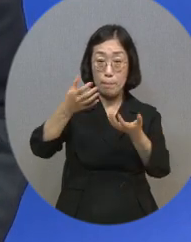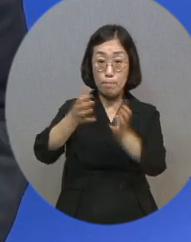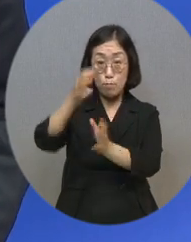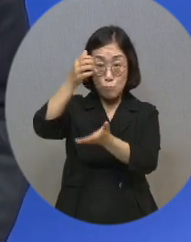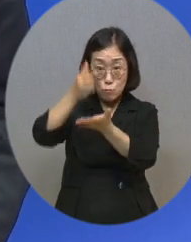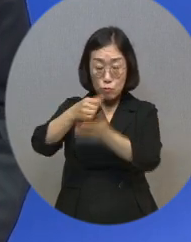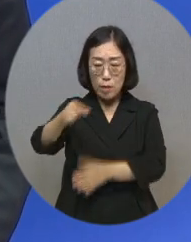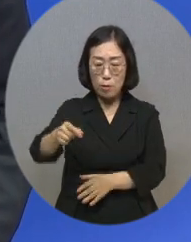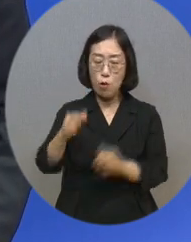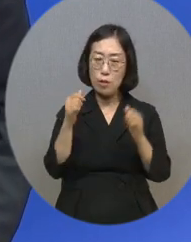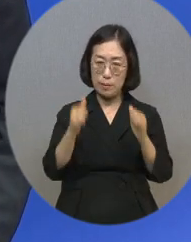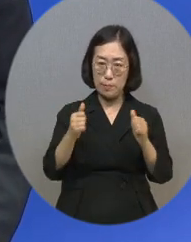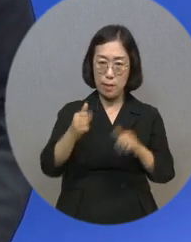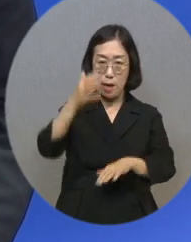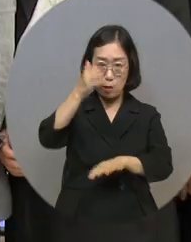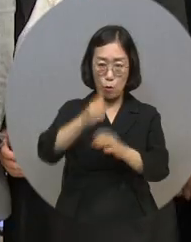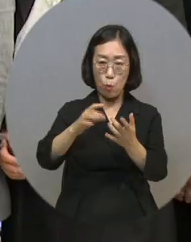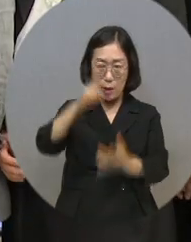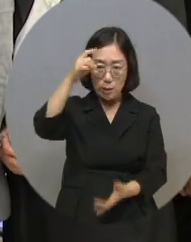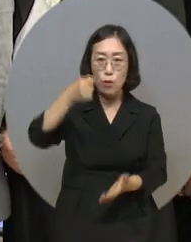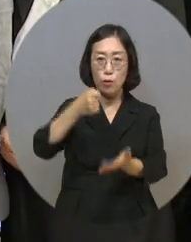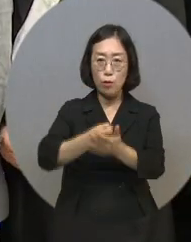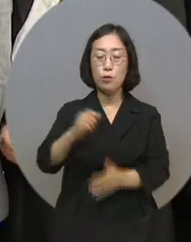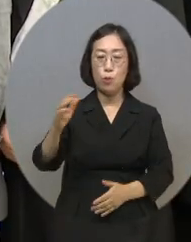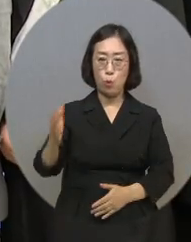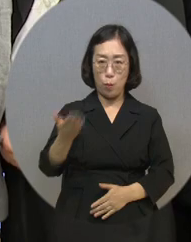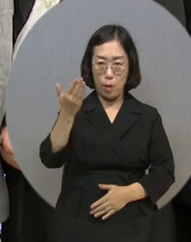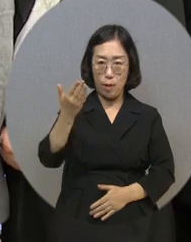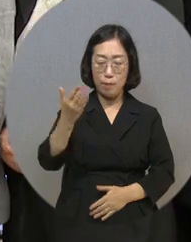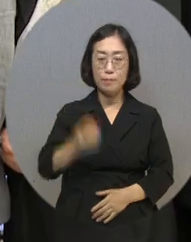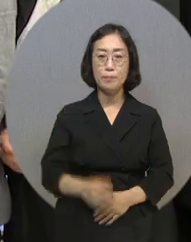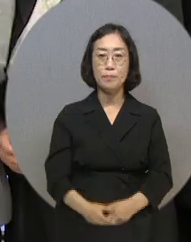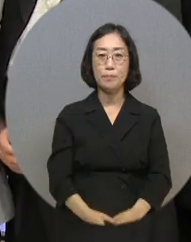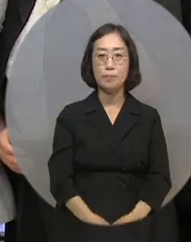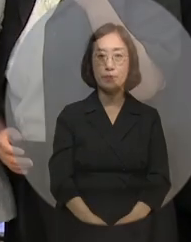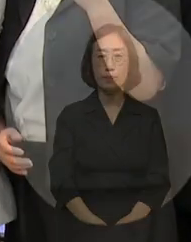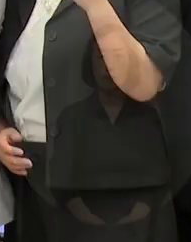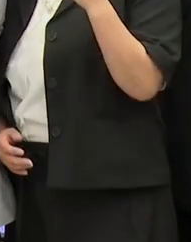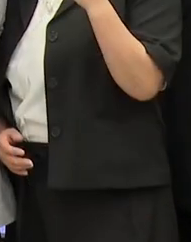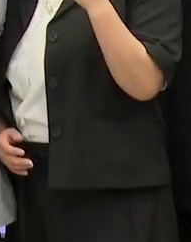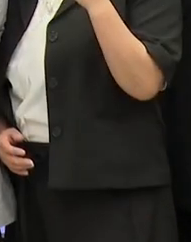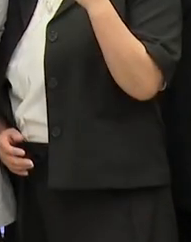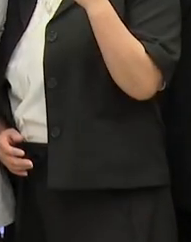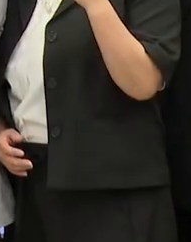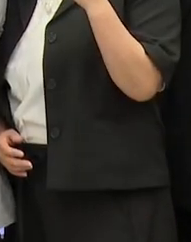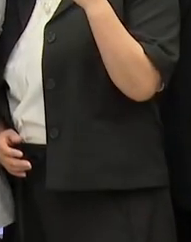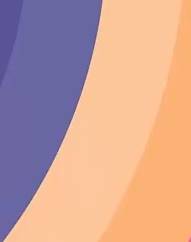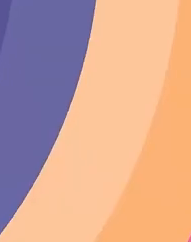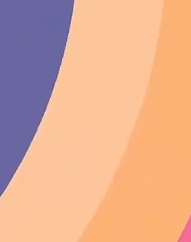교육발전특구위원회에 심사를 거쳐 확정될 예정입니다. 복지TV 뉴스 김주은입니다.